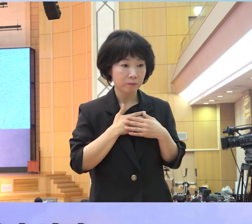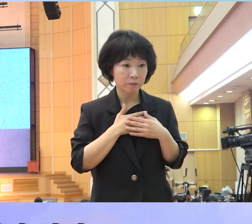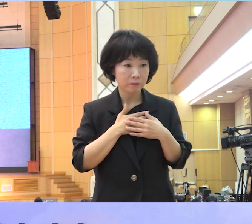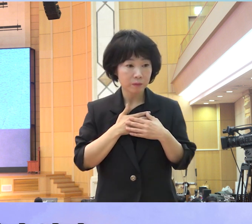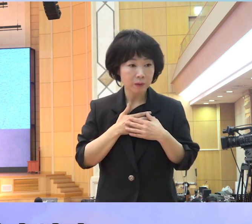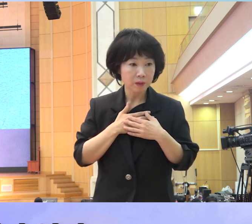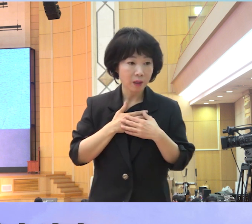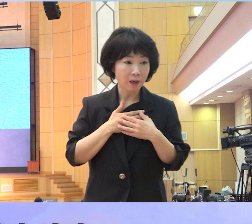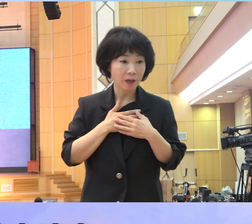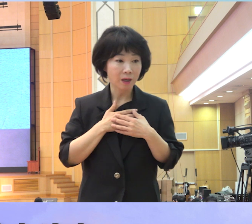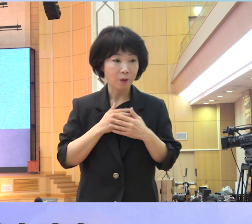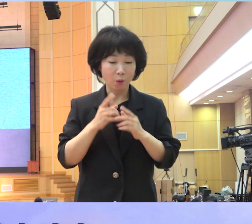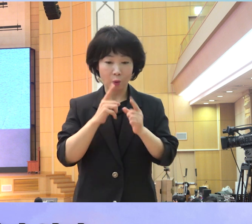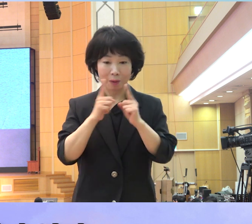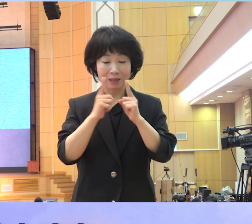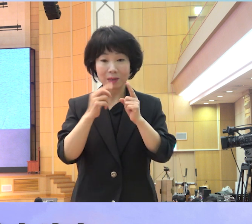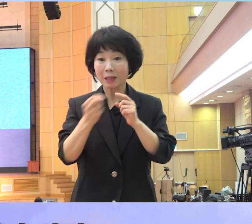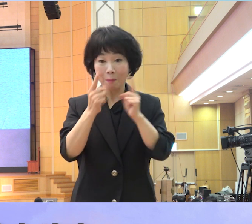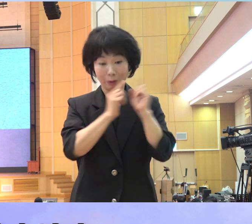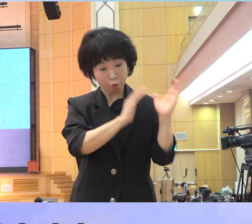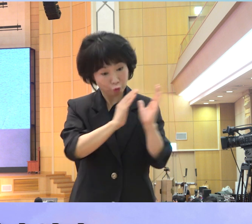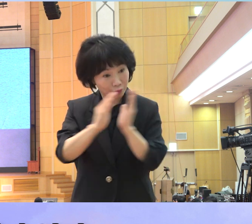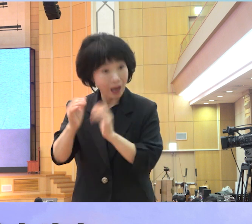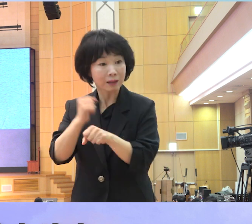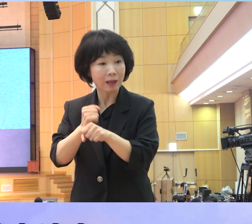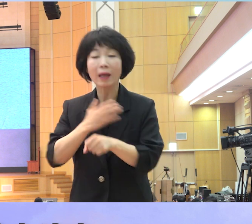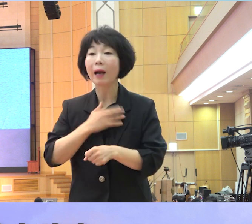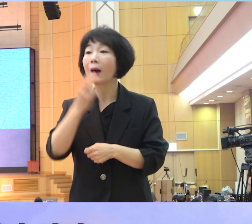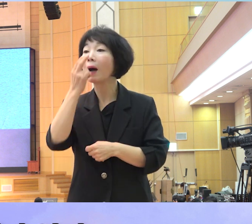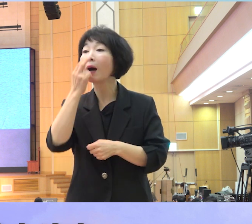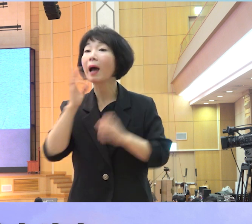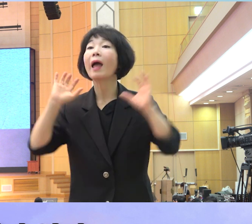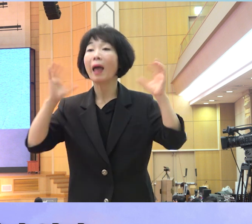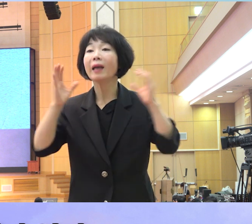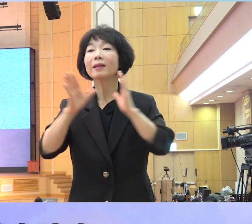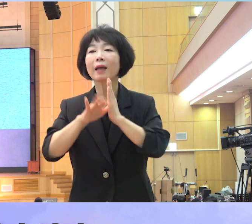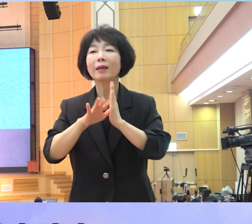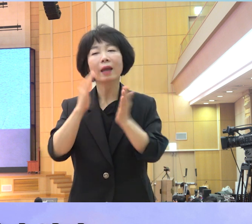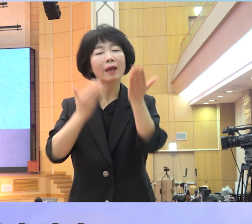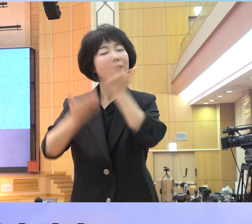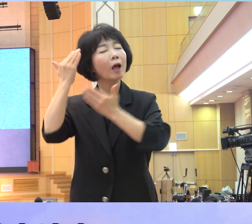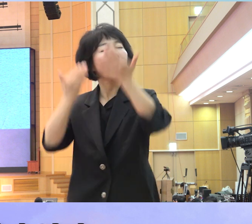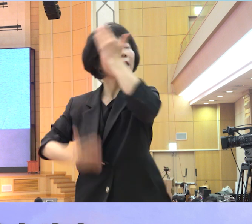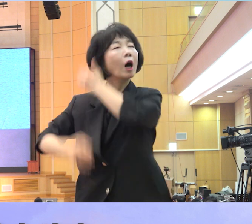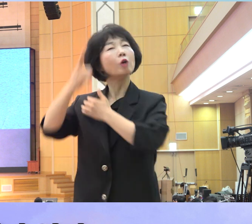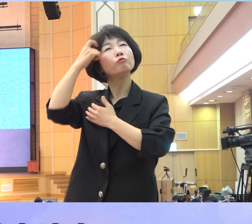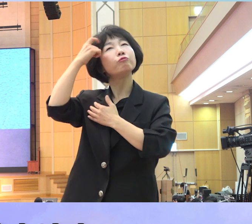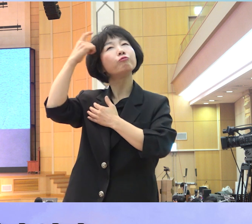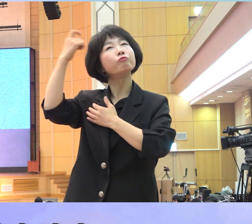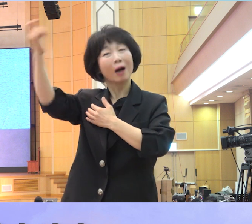이 설교를 준비하면서 제 어렸을 때 일을 이렇게 좀 생각을 해봤거든요.